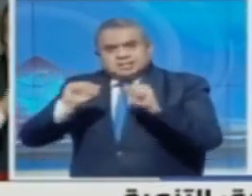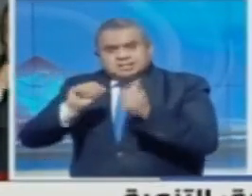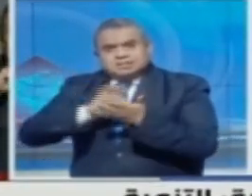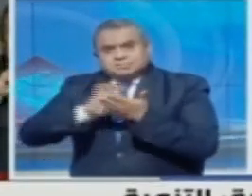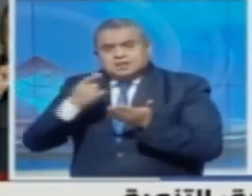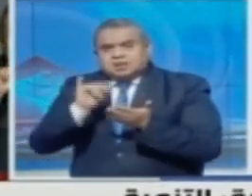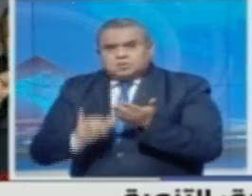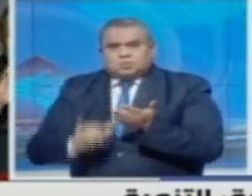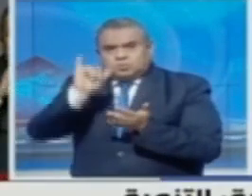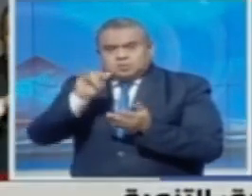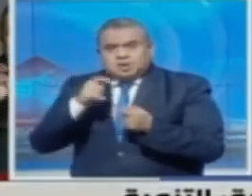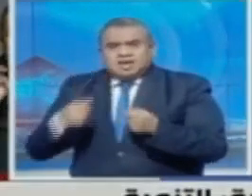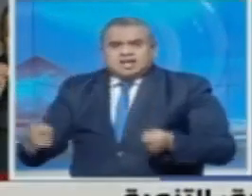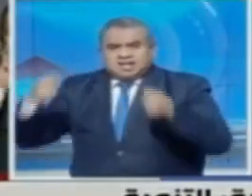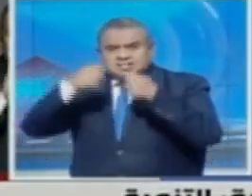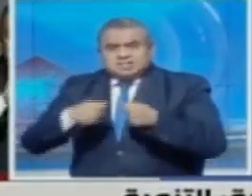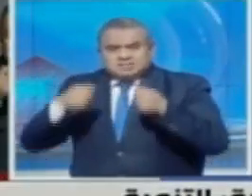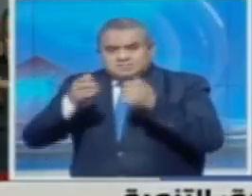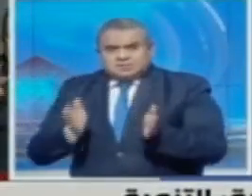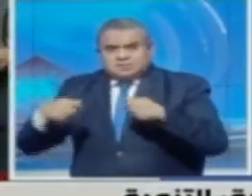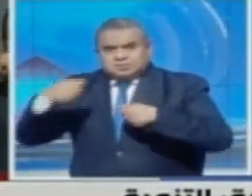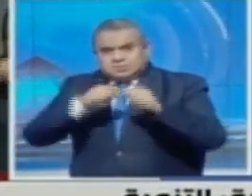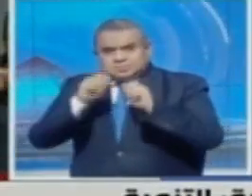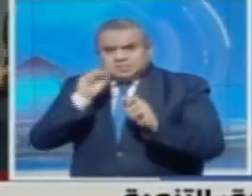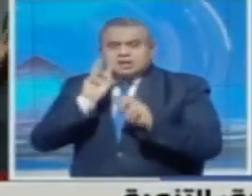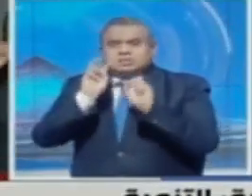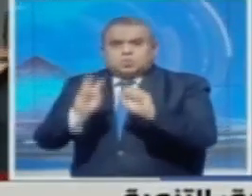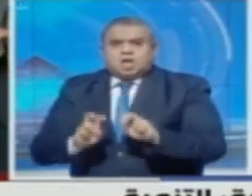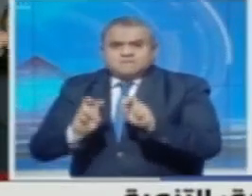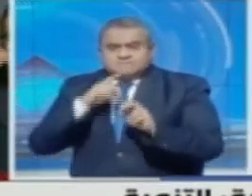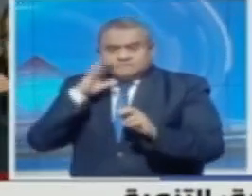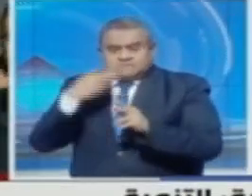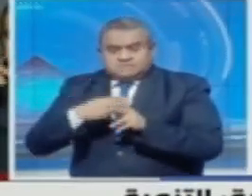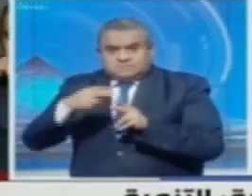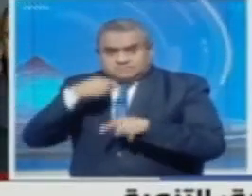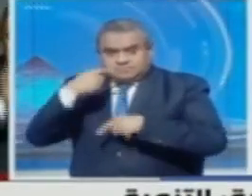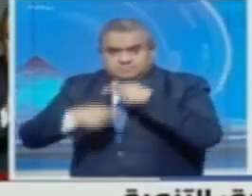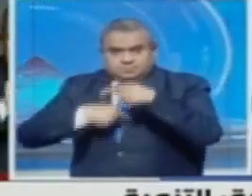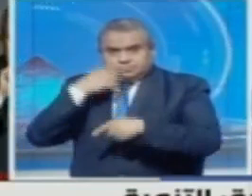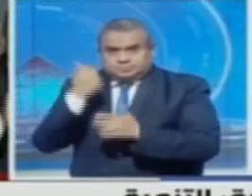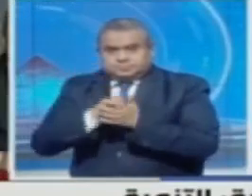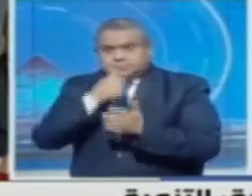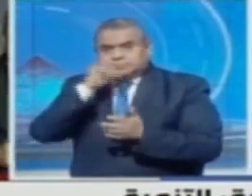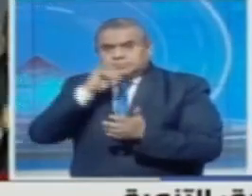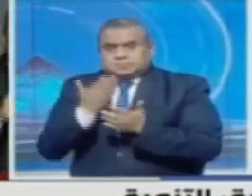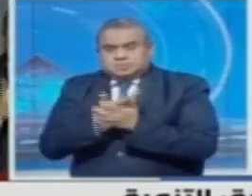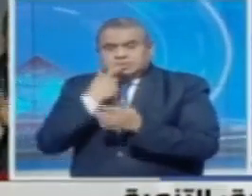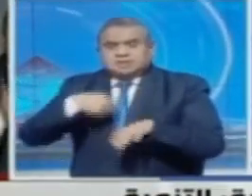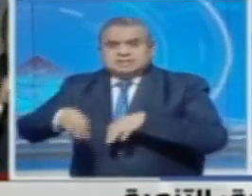الرسوم الإضافية للصندوق وقت الأزمات. في هذا السياق ضروري تطوير